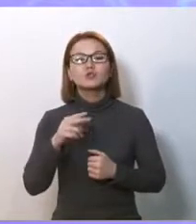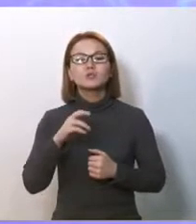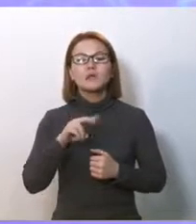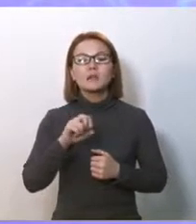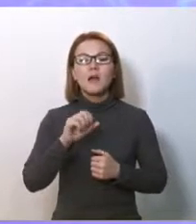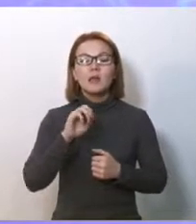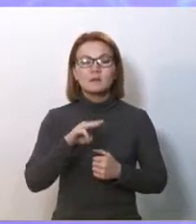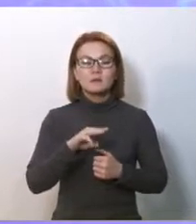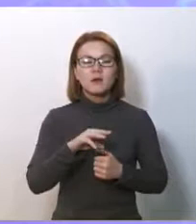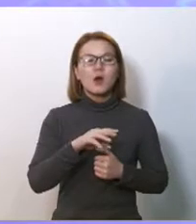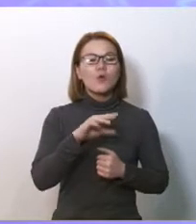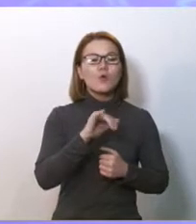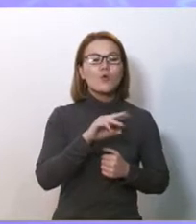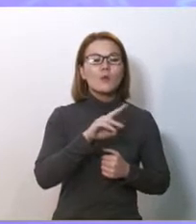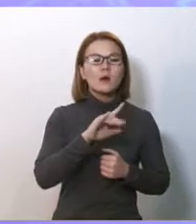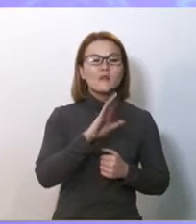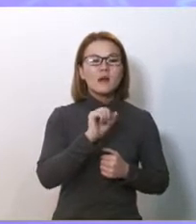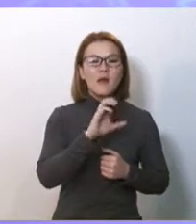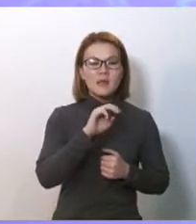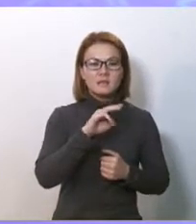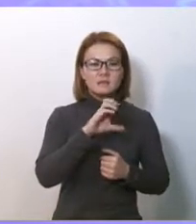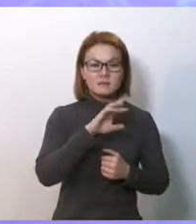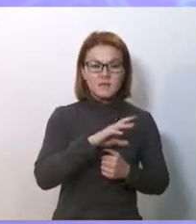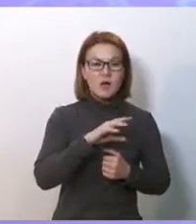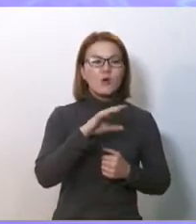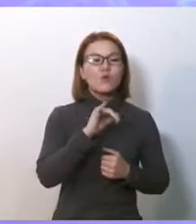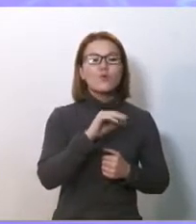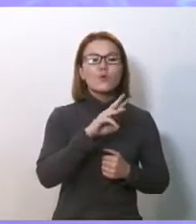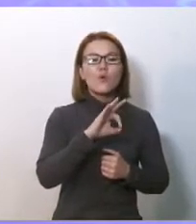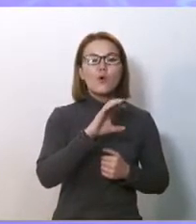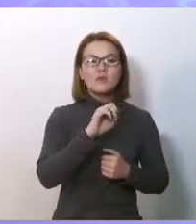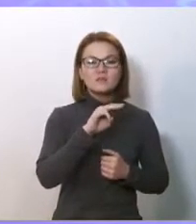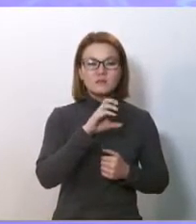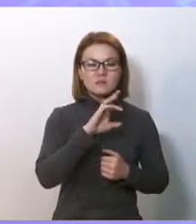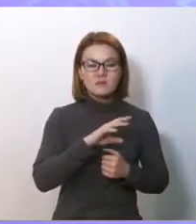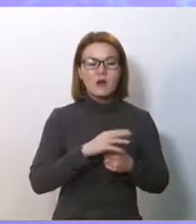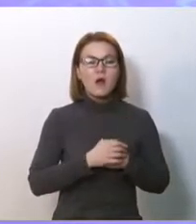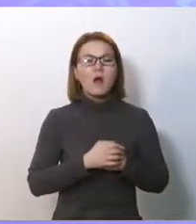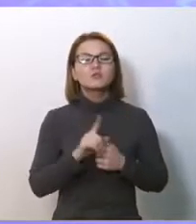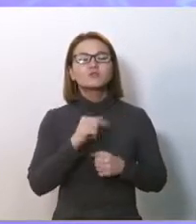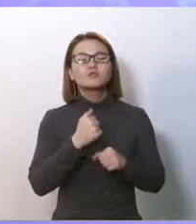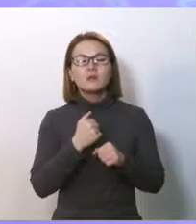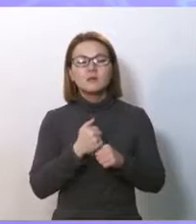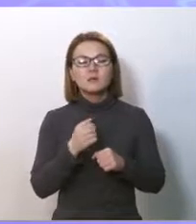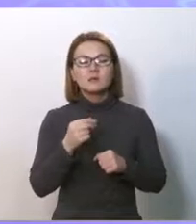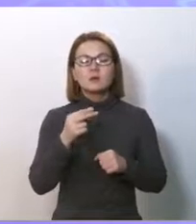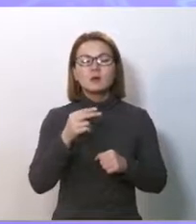делает? Умывается, умоется. Что сделает? Что